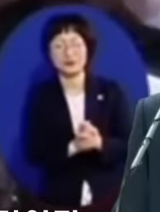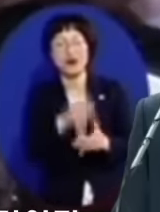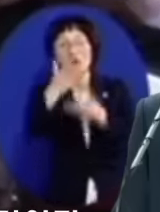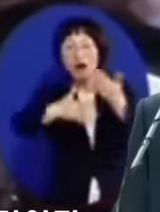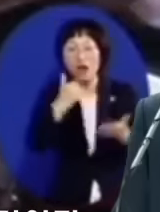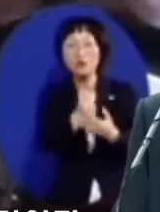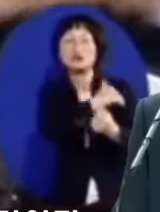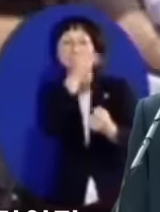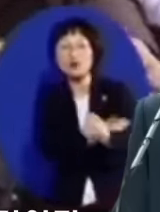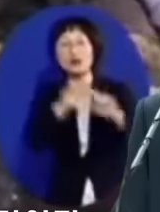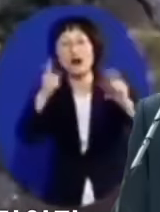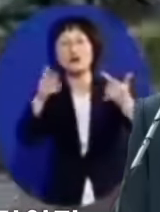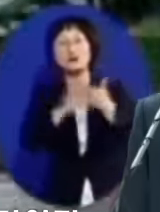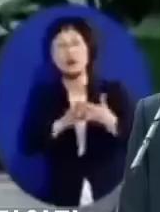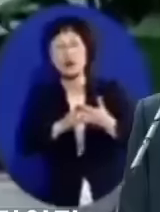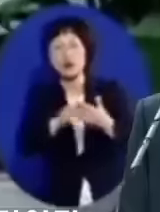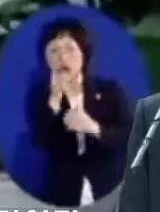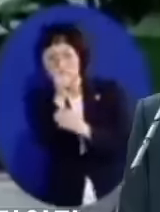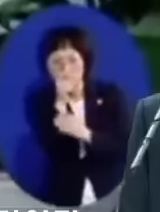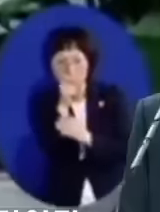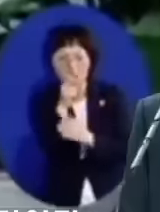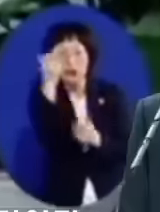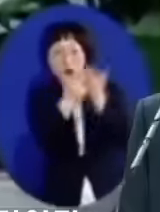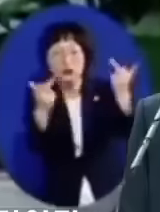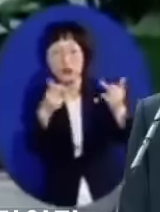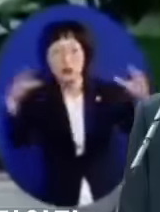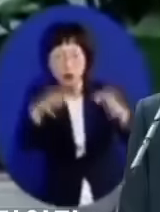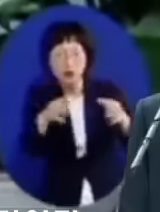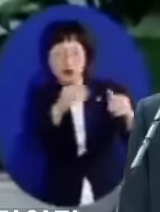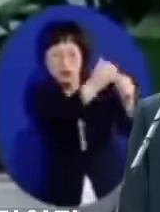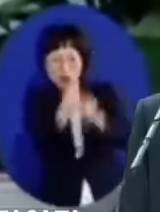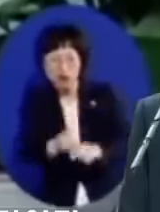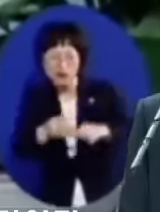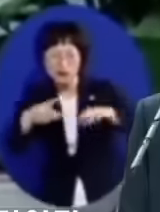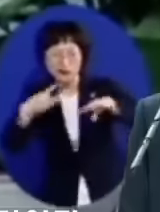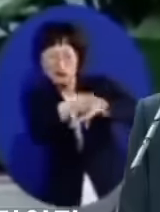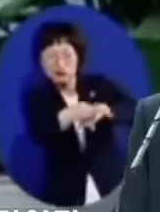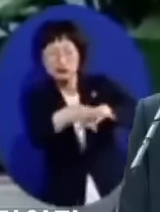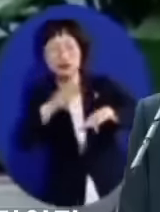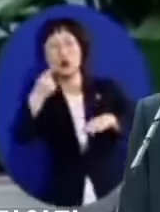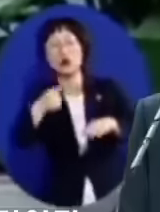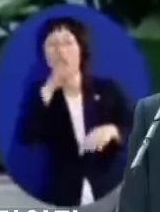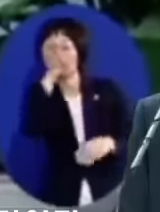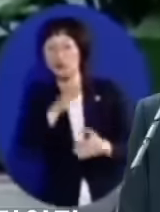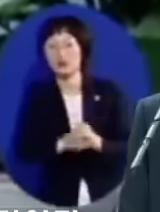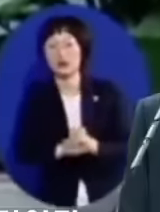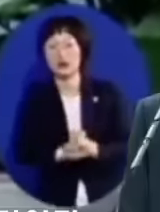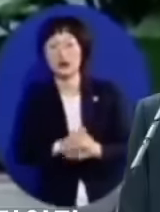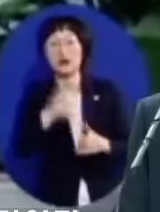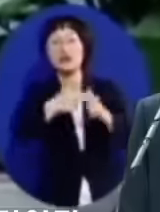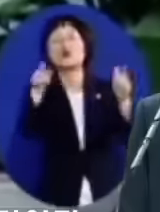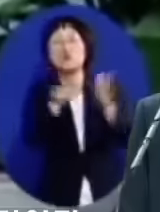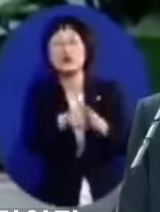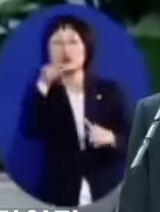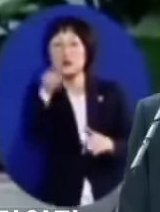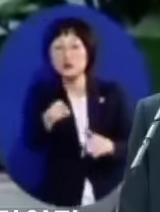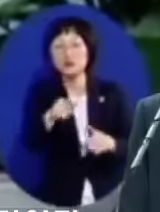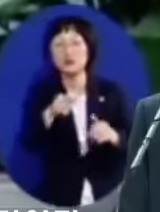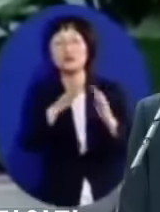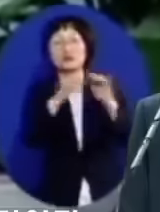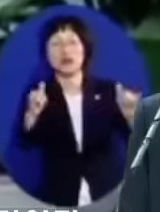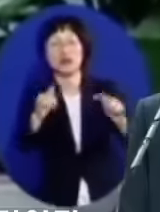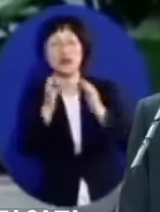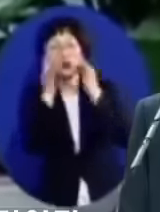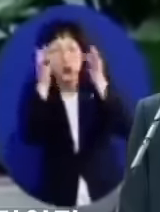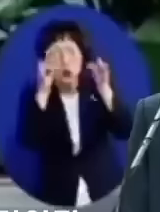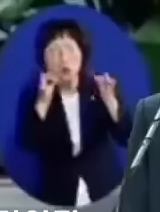하나님의 능력이 아니면 도박이 형제들이 모여서 손가락을 다 잘라버려도 안 되는 것입니다. 우리 예수 믿는 것은 인간의